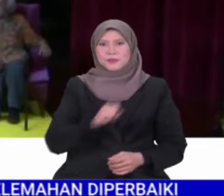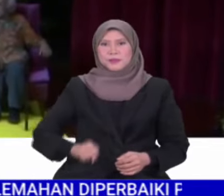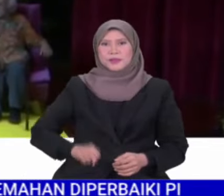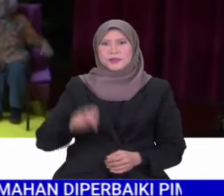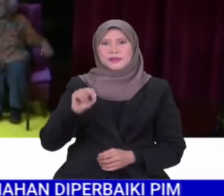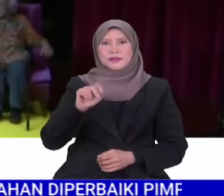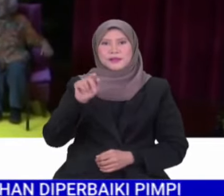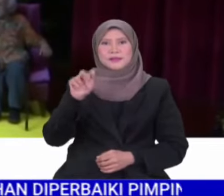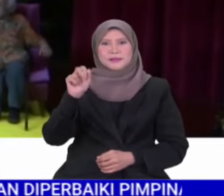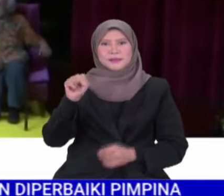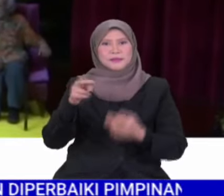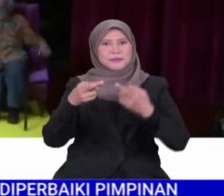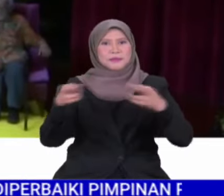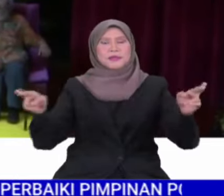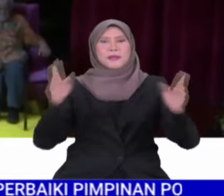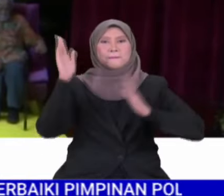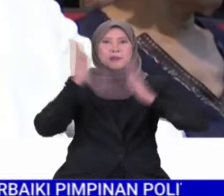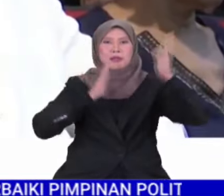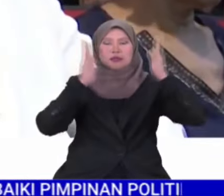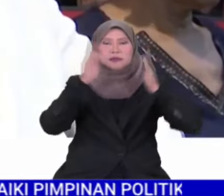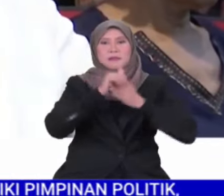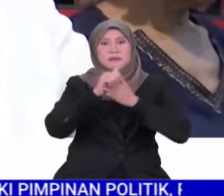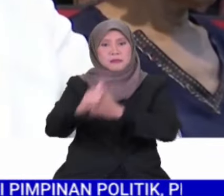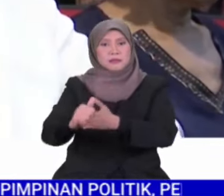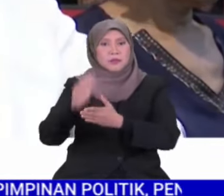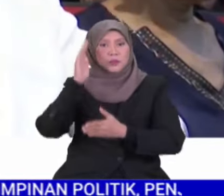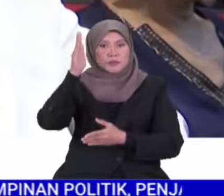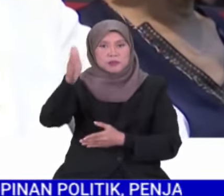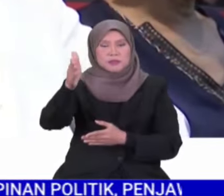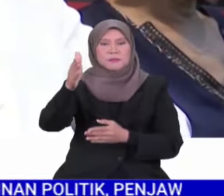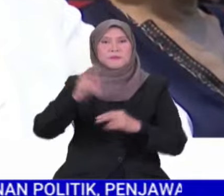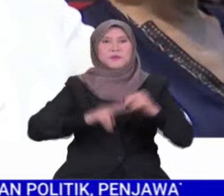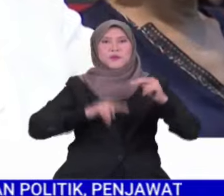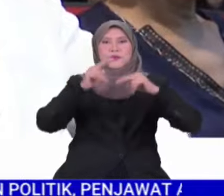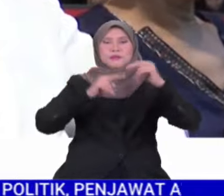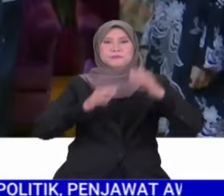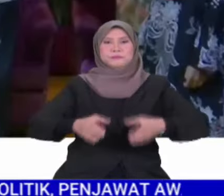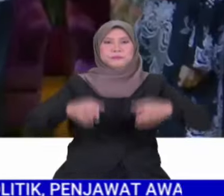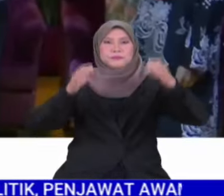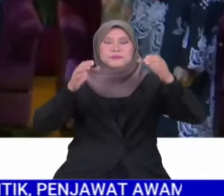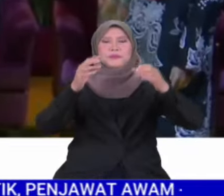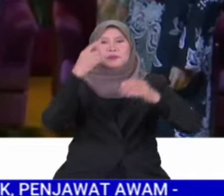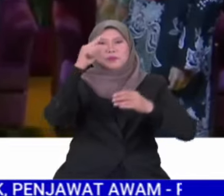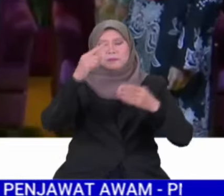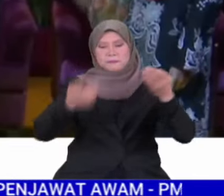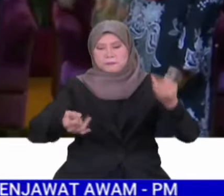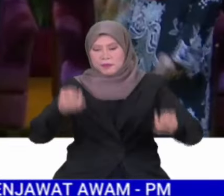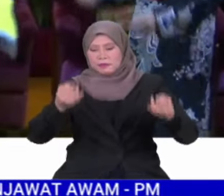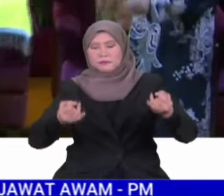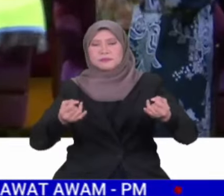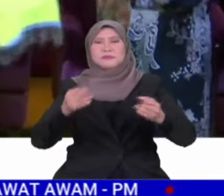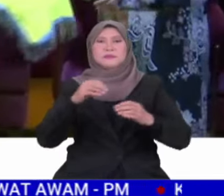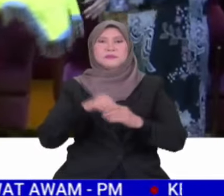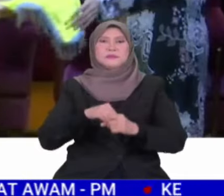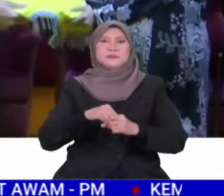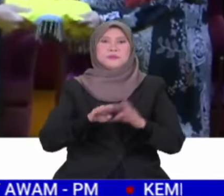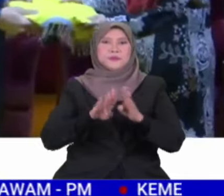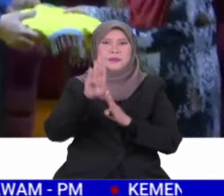Shah melancarkan buku Malaysia's Leap into the Future, The Building Blocks Towards Balanced Development di Ibu